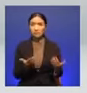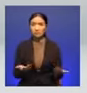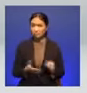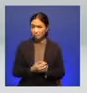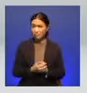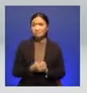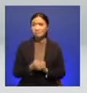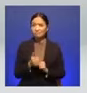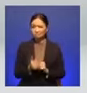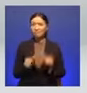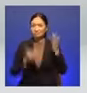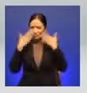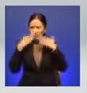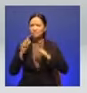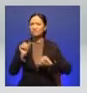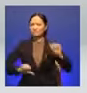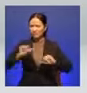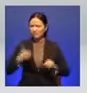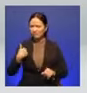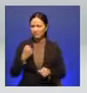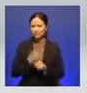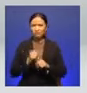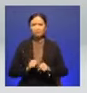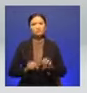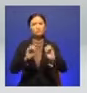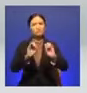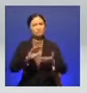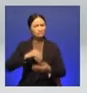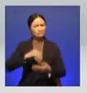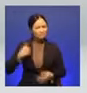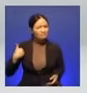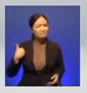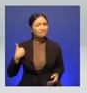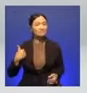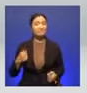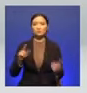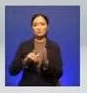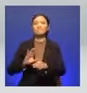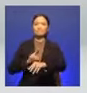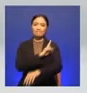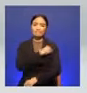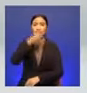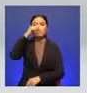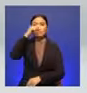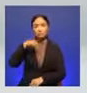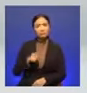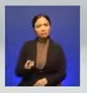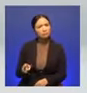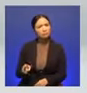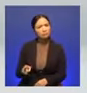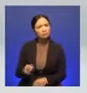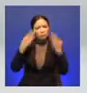ตาบอดเป็นนักวิทยาศาสตร์โอ้สอนหนังสือเยอะแยะปรากฏว่าในวงการการแพทย์แผนไทยคนตาบอดไม่สามารถเป็น